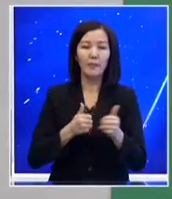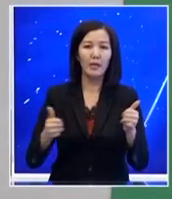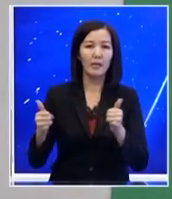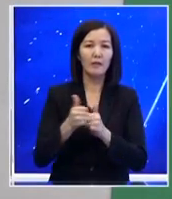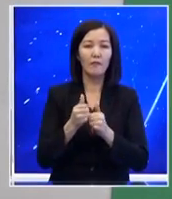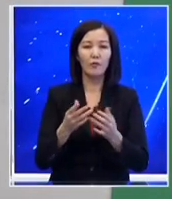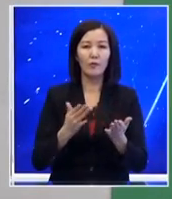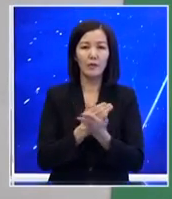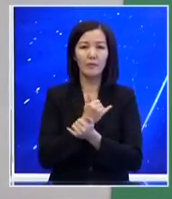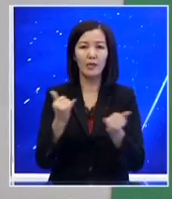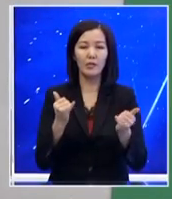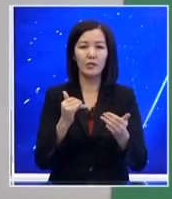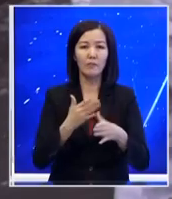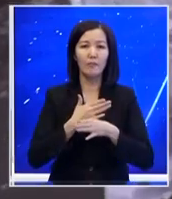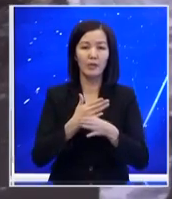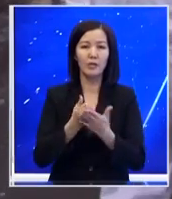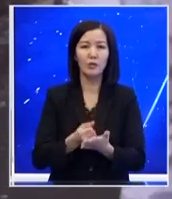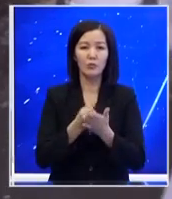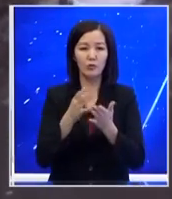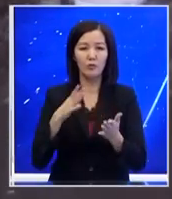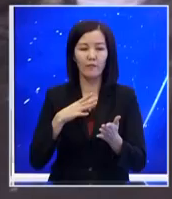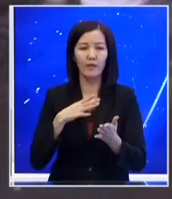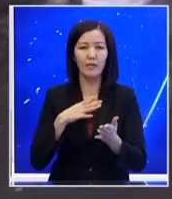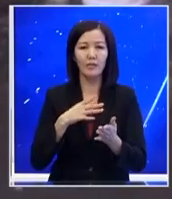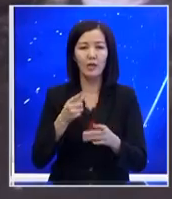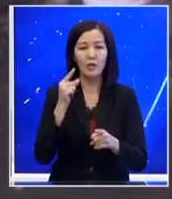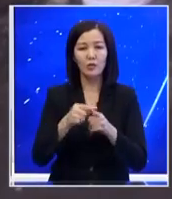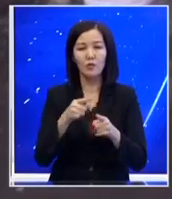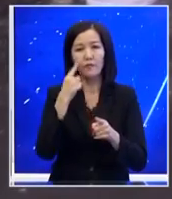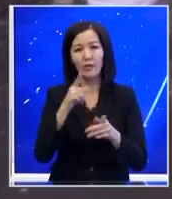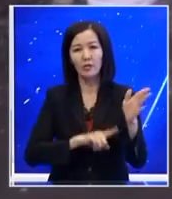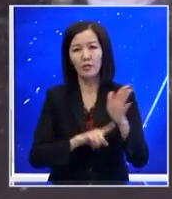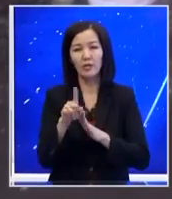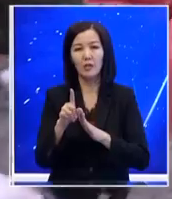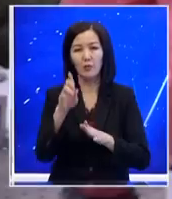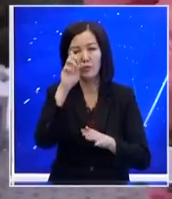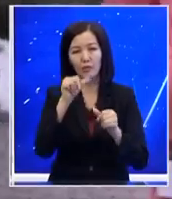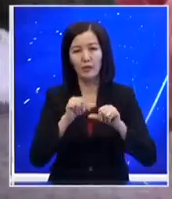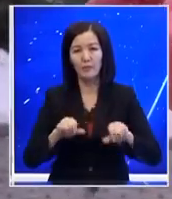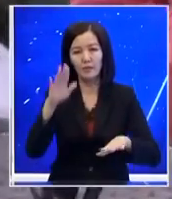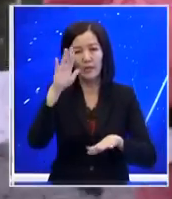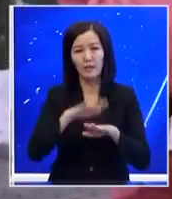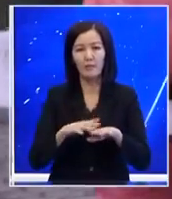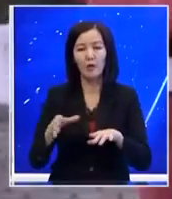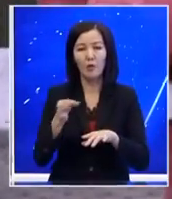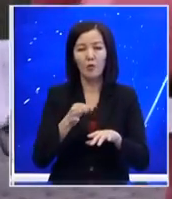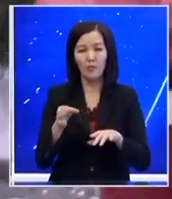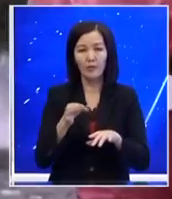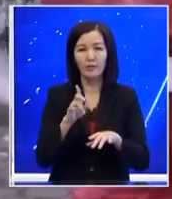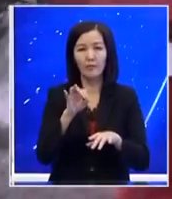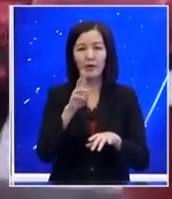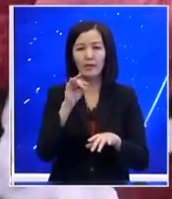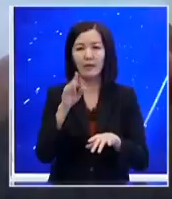им должна оказываться всесторонняя поддержка. Именно с этих слов начал заседание Государственной комиссии глава государства. Он отметил,